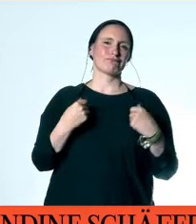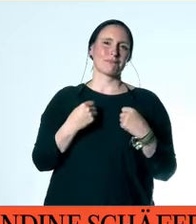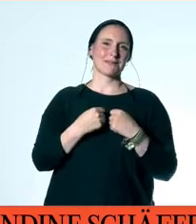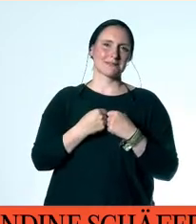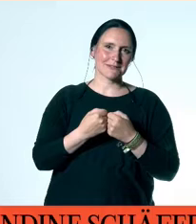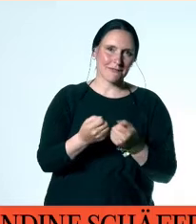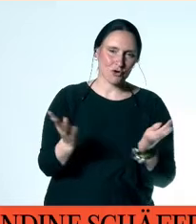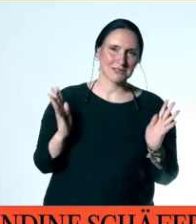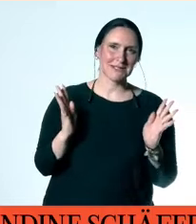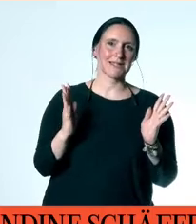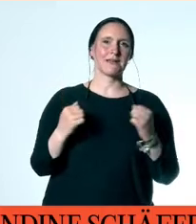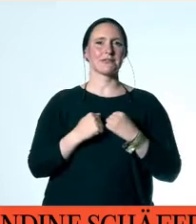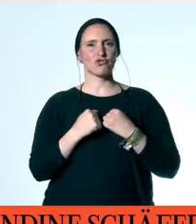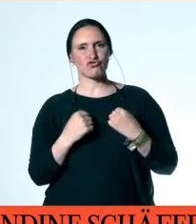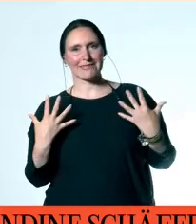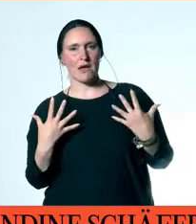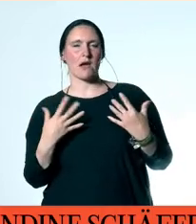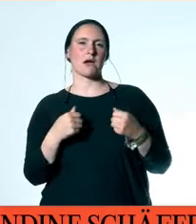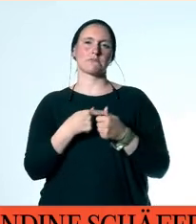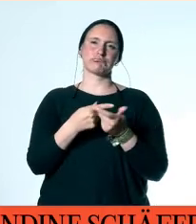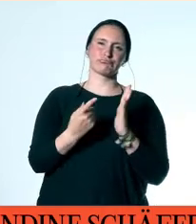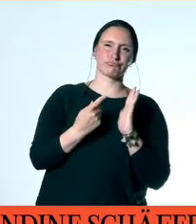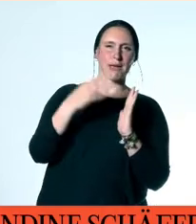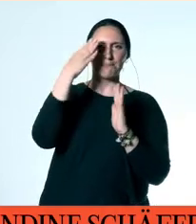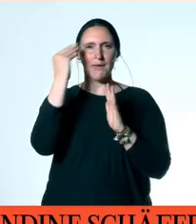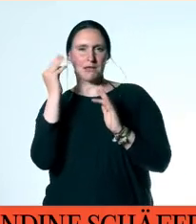Und damit wird der Aspekt Gender,